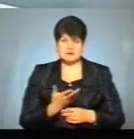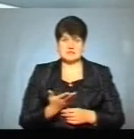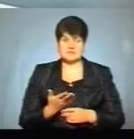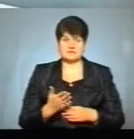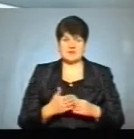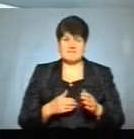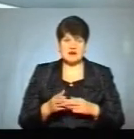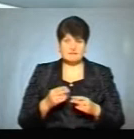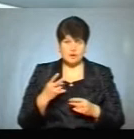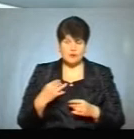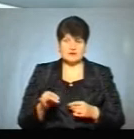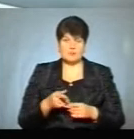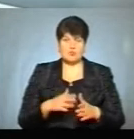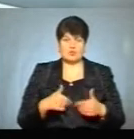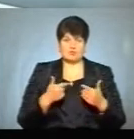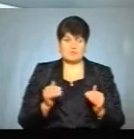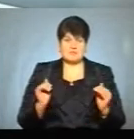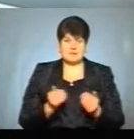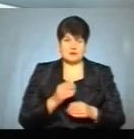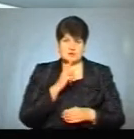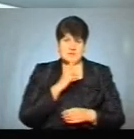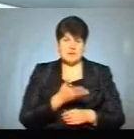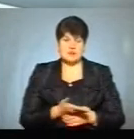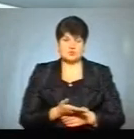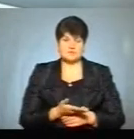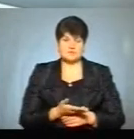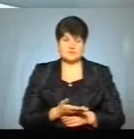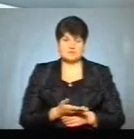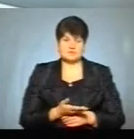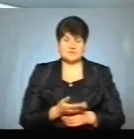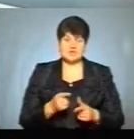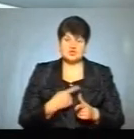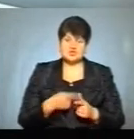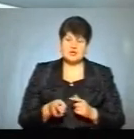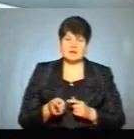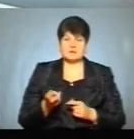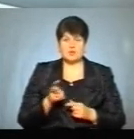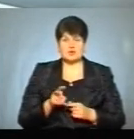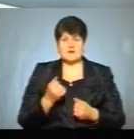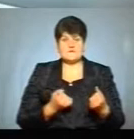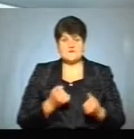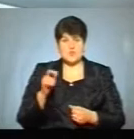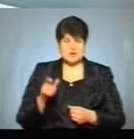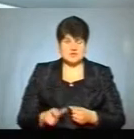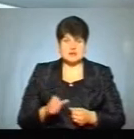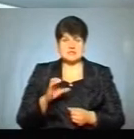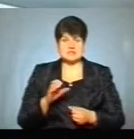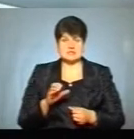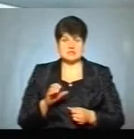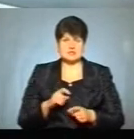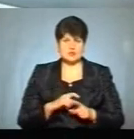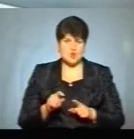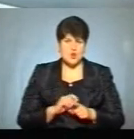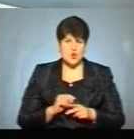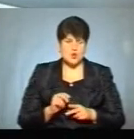газозварник приходить, а йому пропонують мінімальну заробітну плату, чи приходить там водій, чи слюсар, ну, любий фахівець,